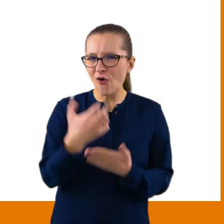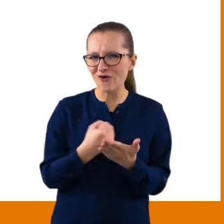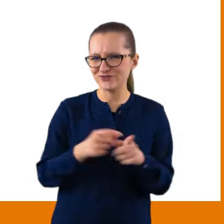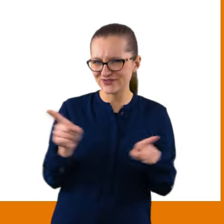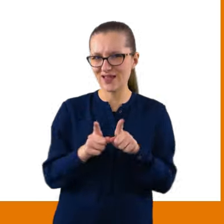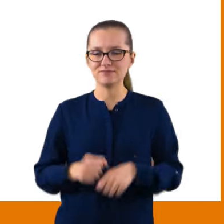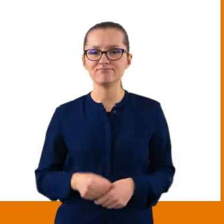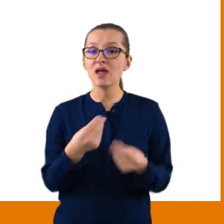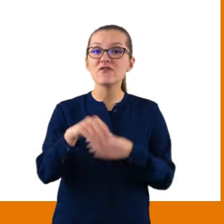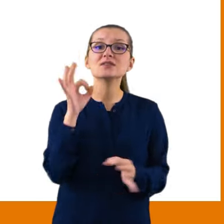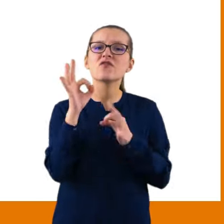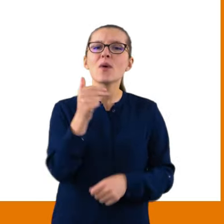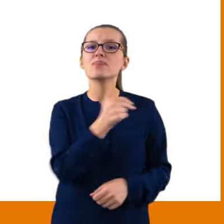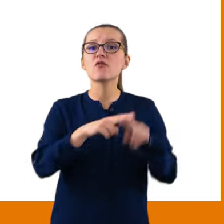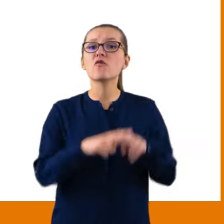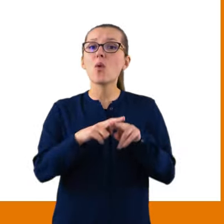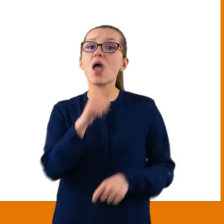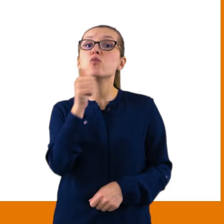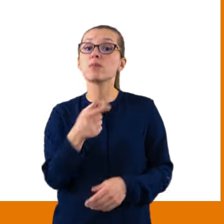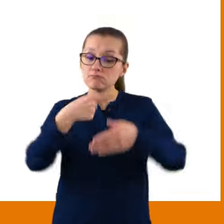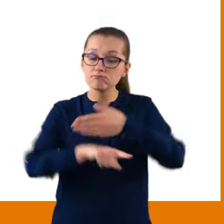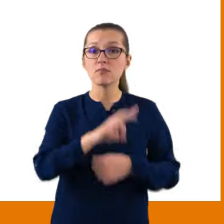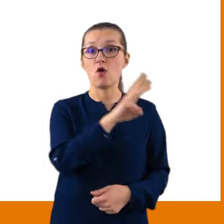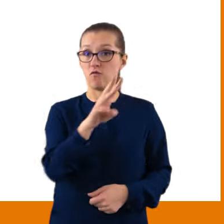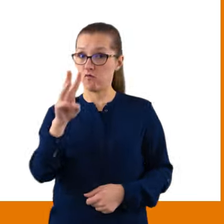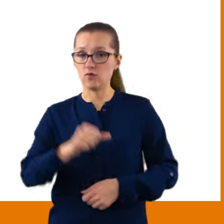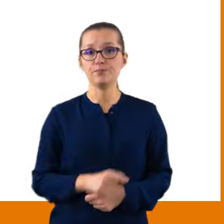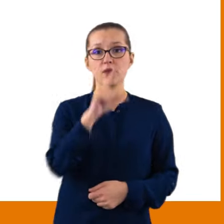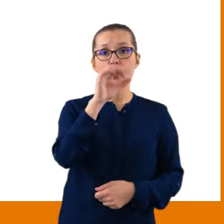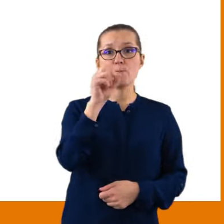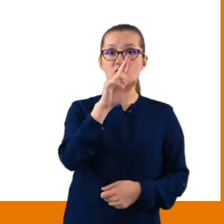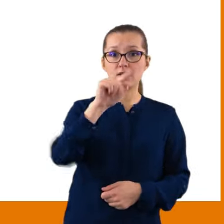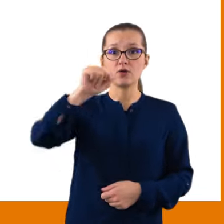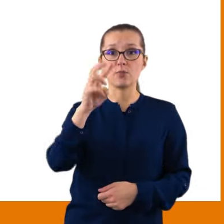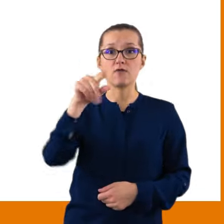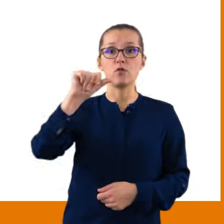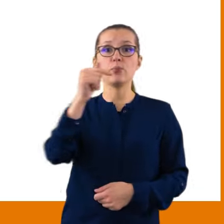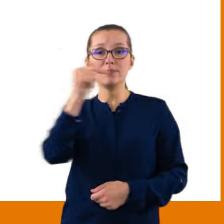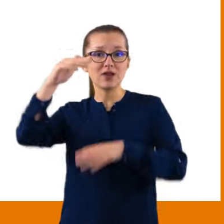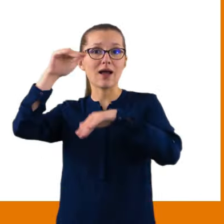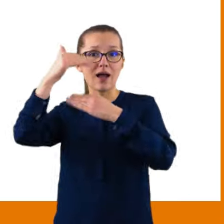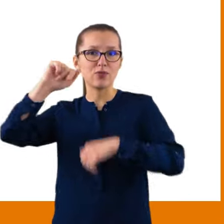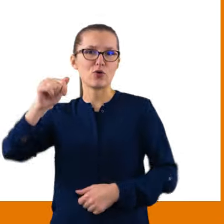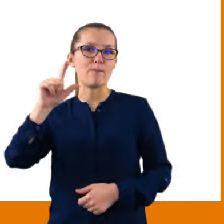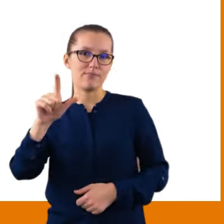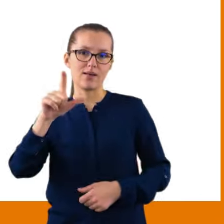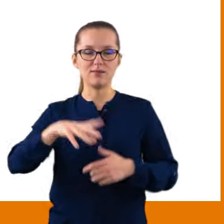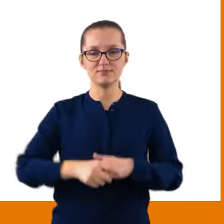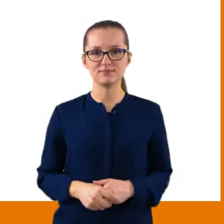Skorzystaj i ty! Dowiedz się więcej o funduszach europejskich na power.wup-katowice.pl.